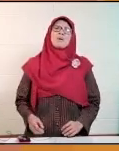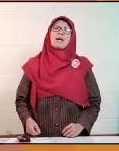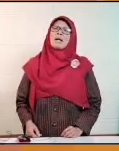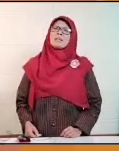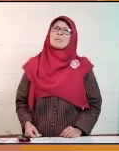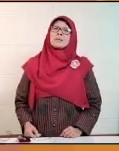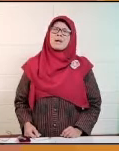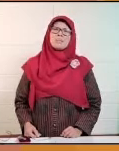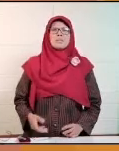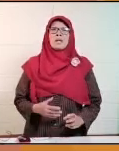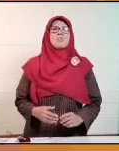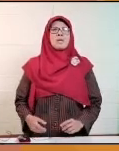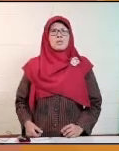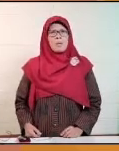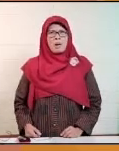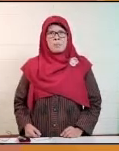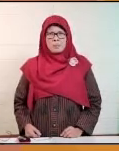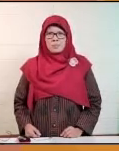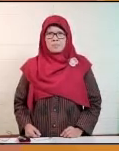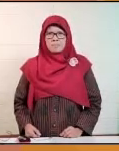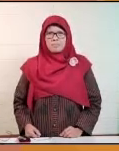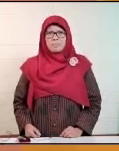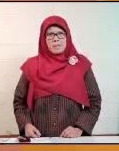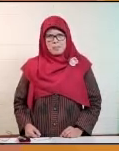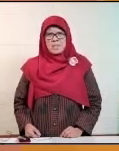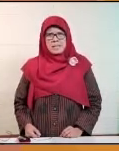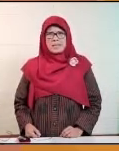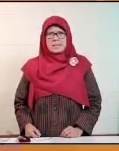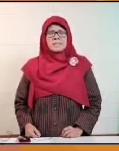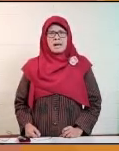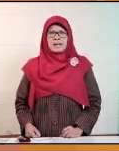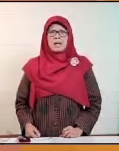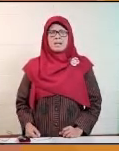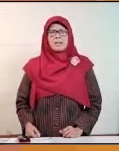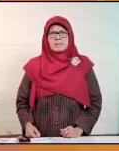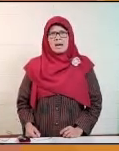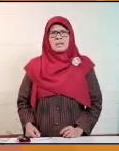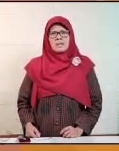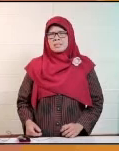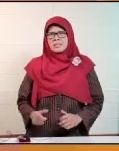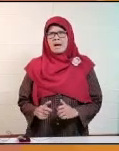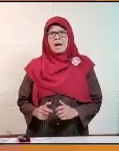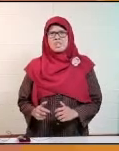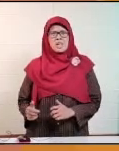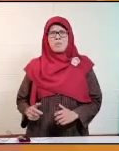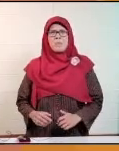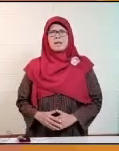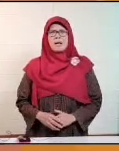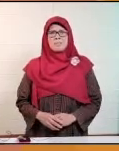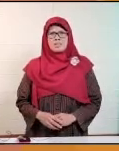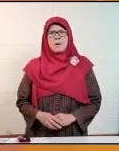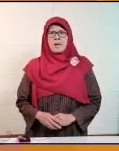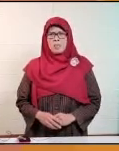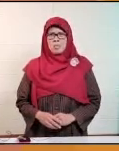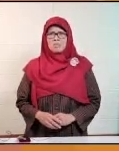lalu meninggalkan teman-teman lalu mengikuti bapak ibu tapi bisa jadi sekarang saat Kalian sedang asyik